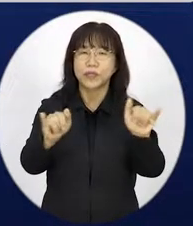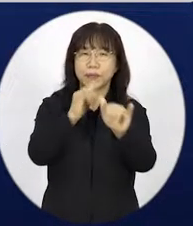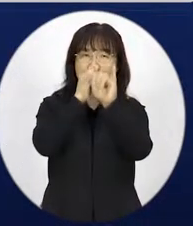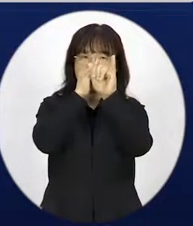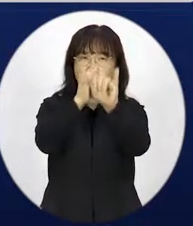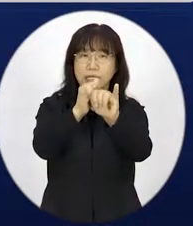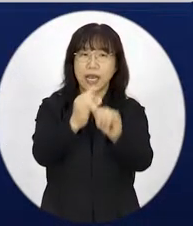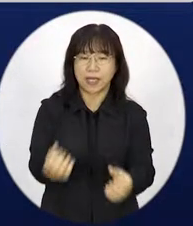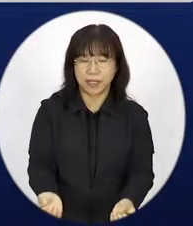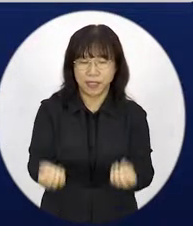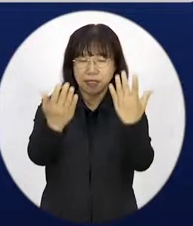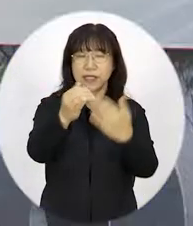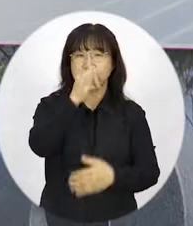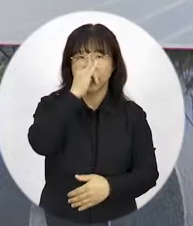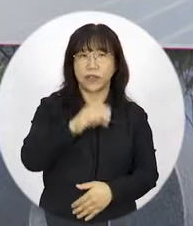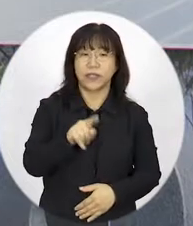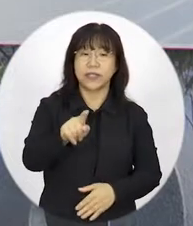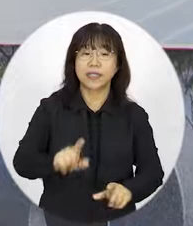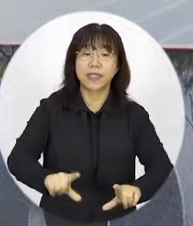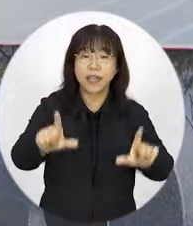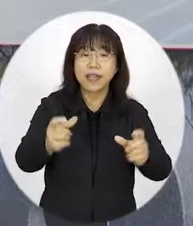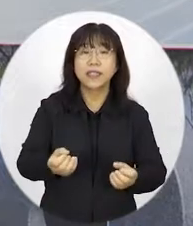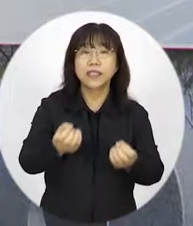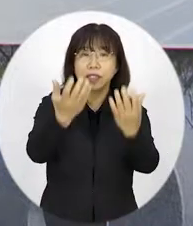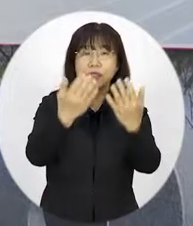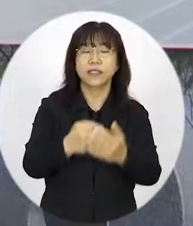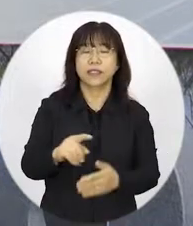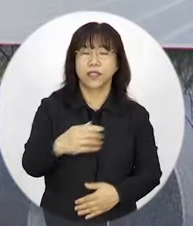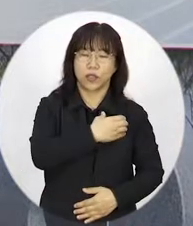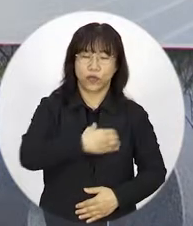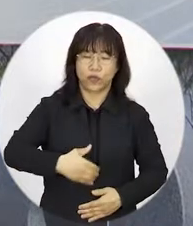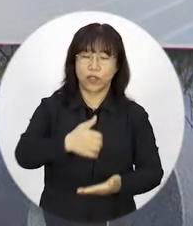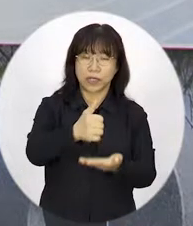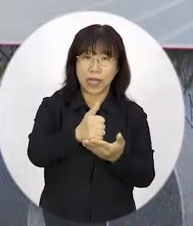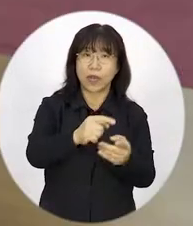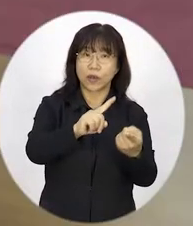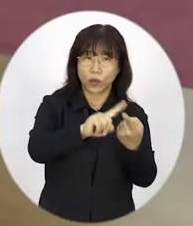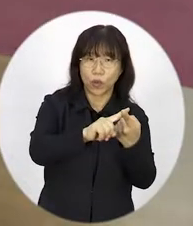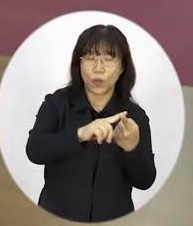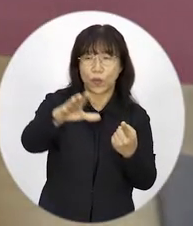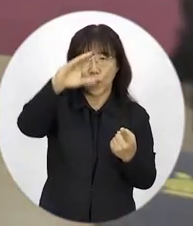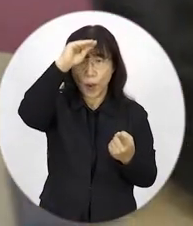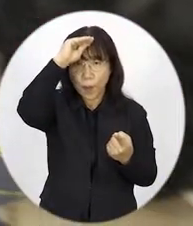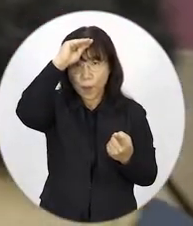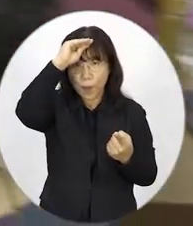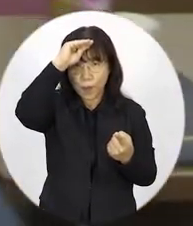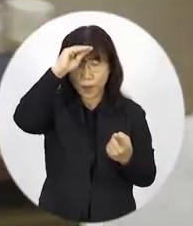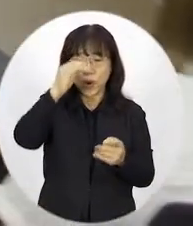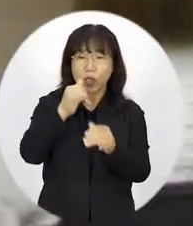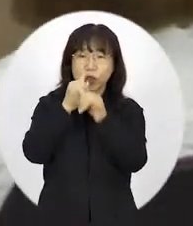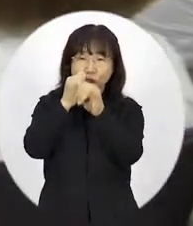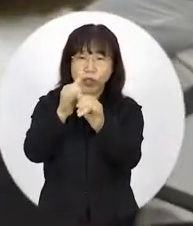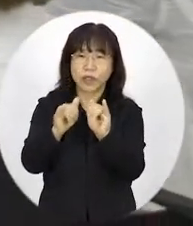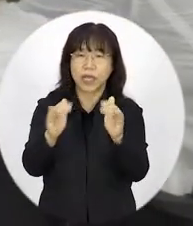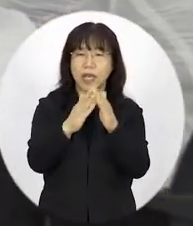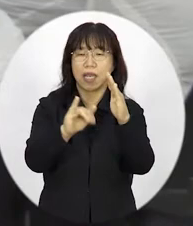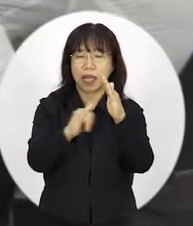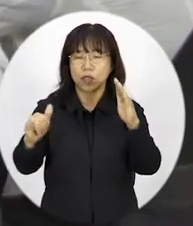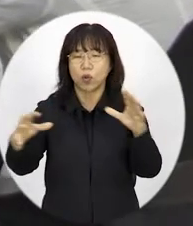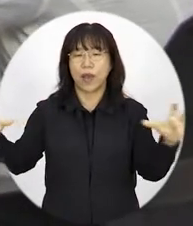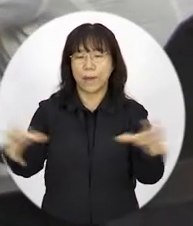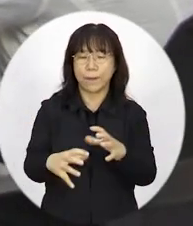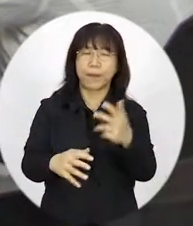열렸습니다 이날 수여식에는 노현송 강서구청 상을 비롯해 모범 및 선행 구민 수상자와 가족